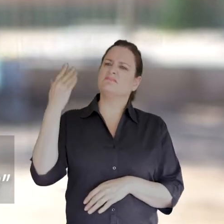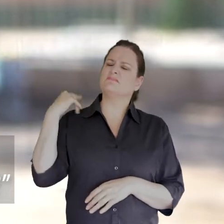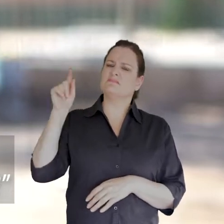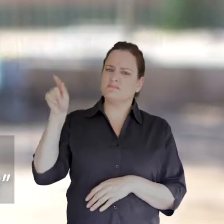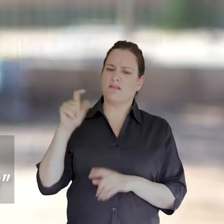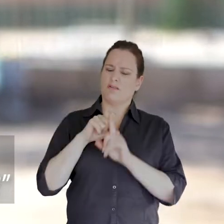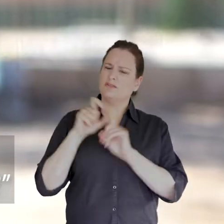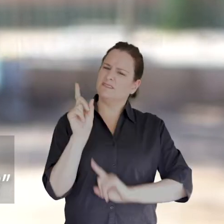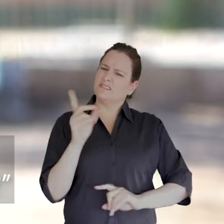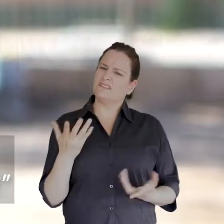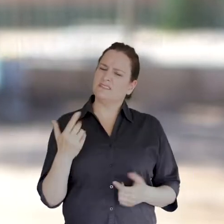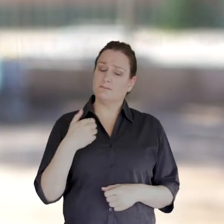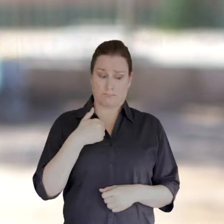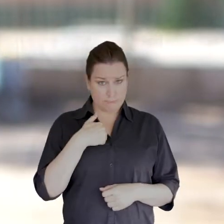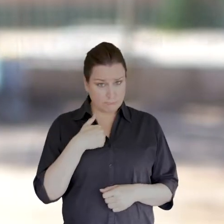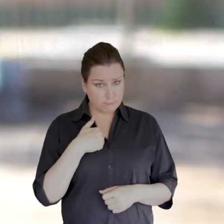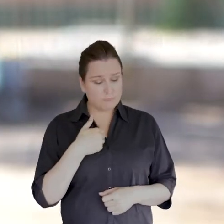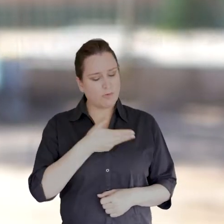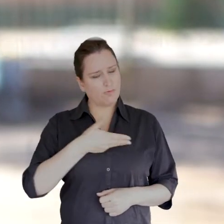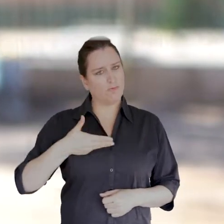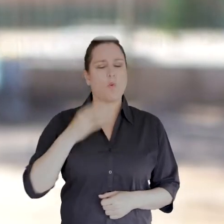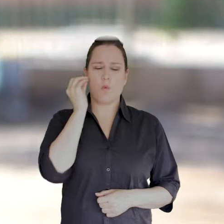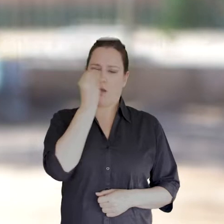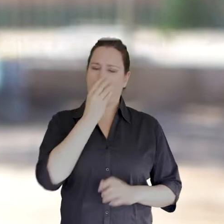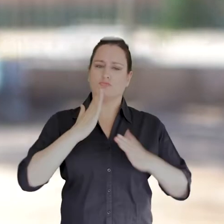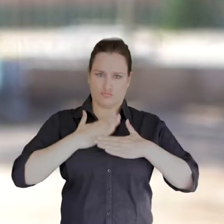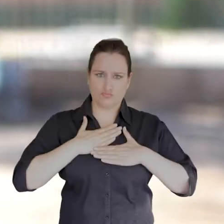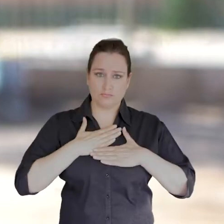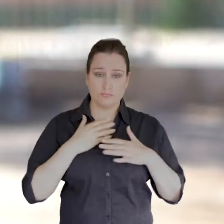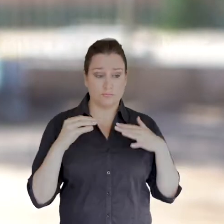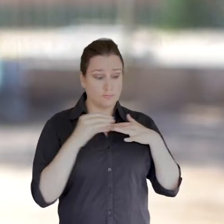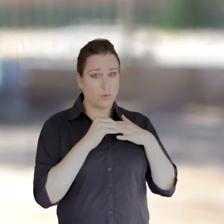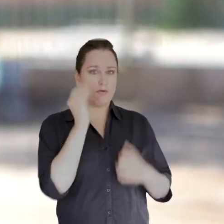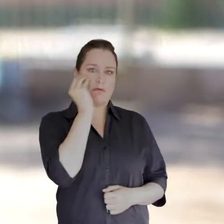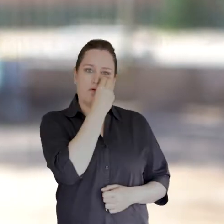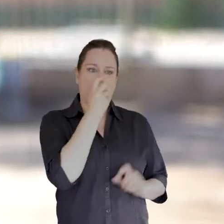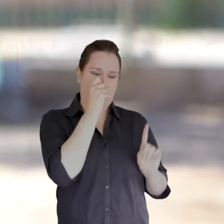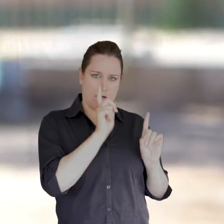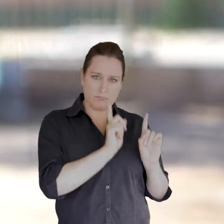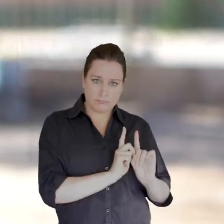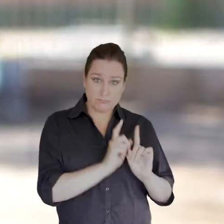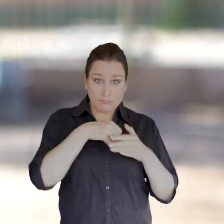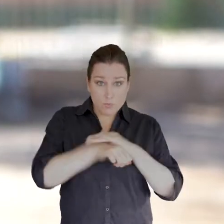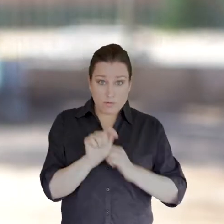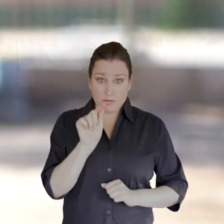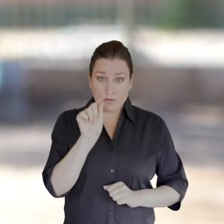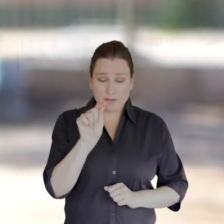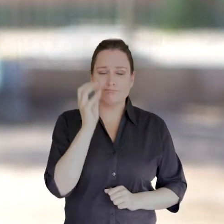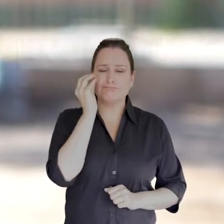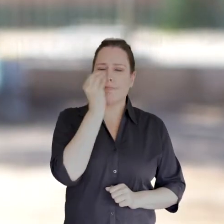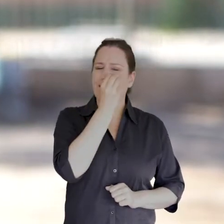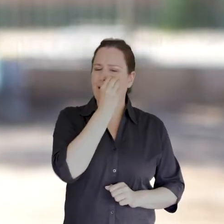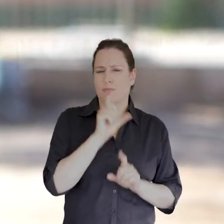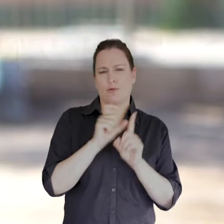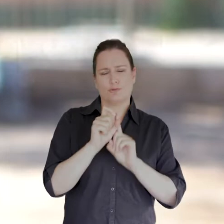geweest toen je getrouwd werd en ik geboren is? Toen zei ze mij, ik was een namma vrouw. Een namma man en een namma vrouw zit je.